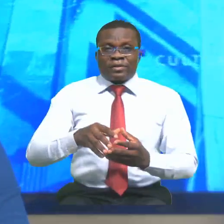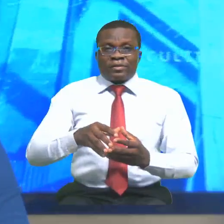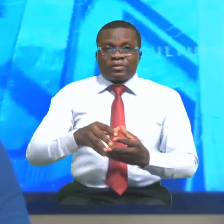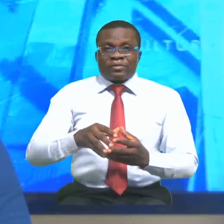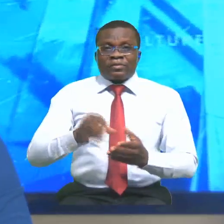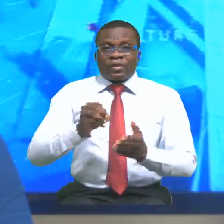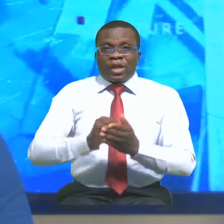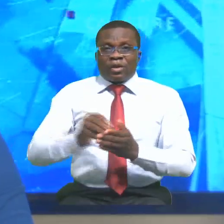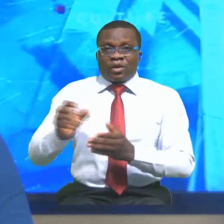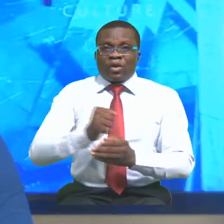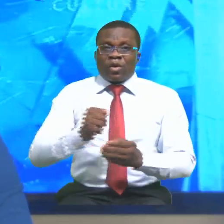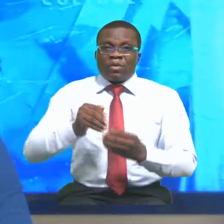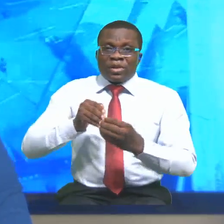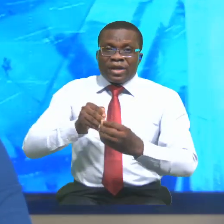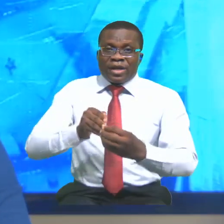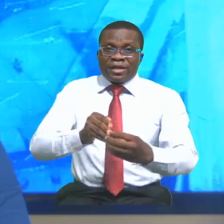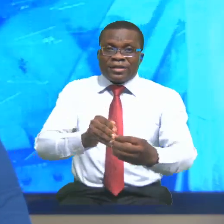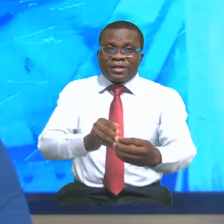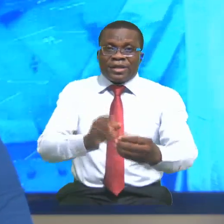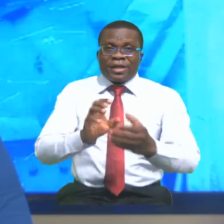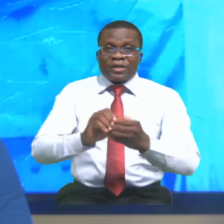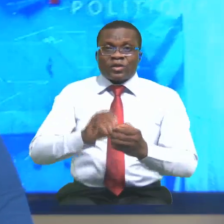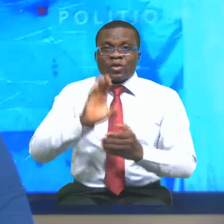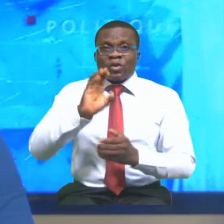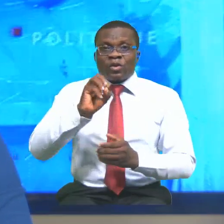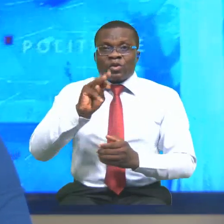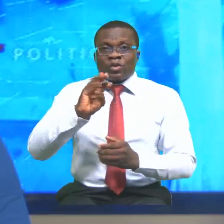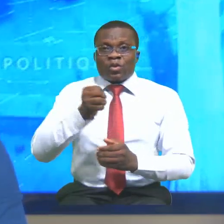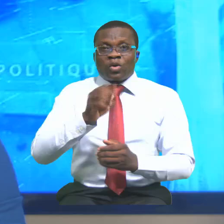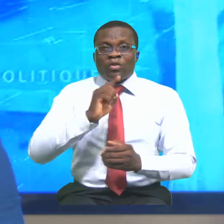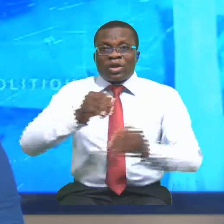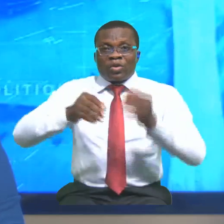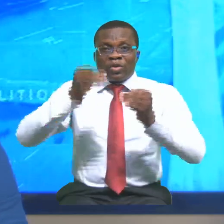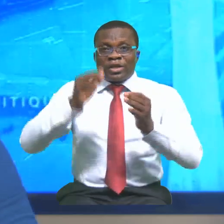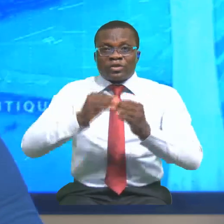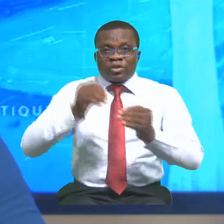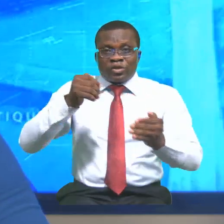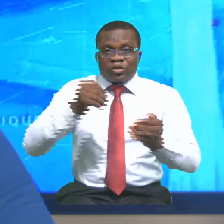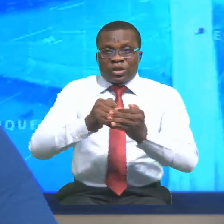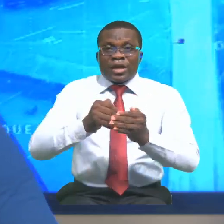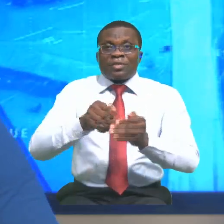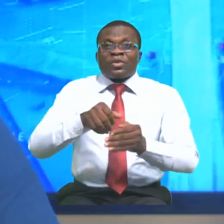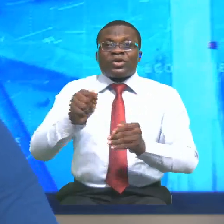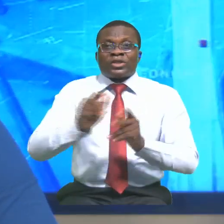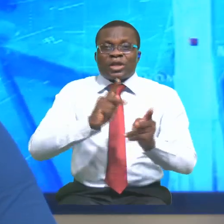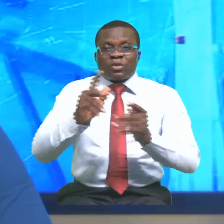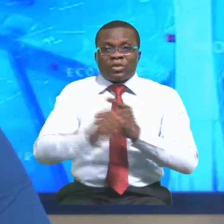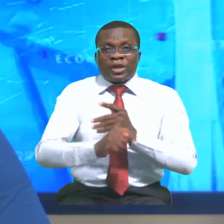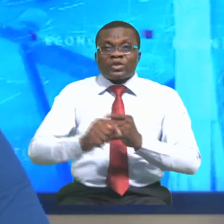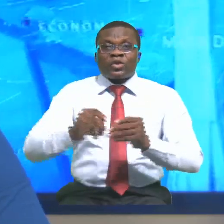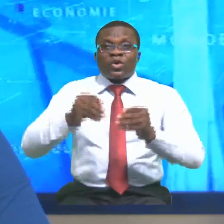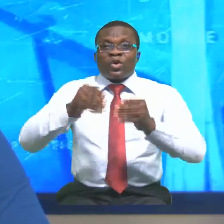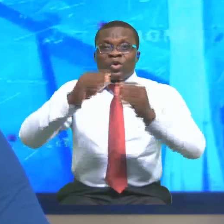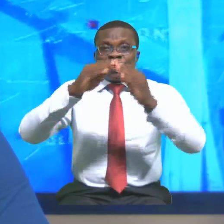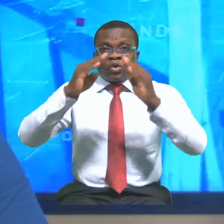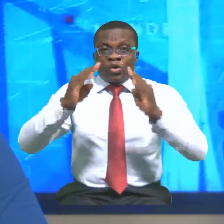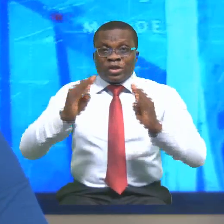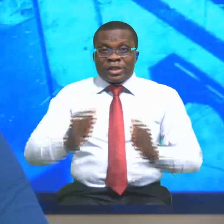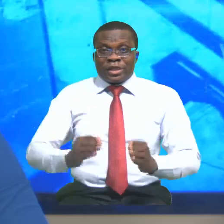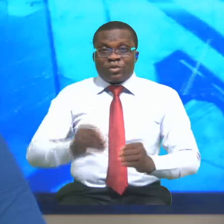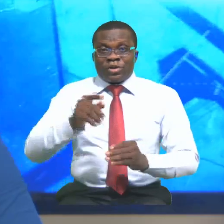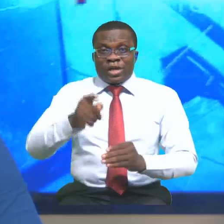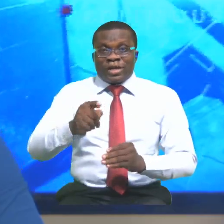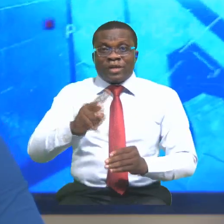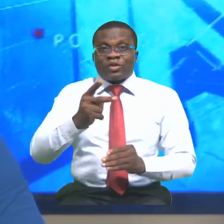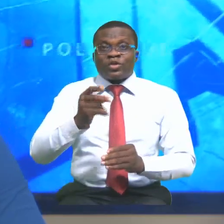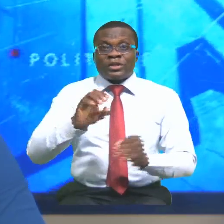On prend à présent la direction de Comé où la justice se rapproche des justiciables. Le tribunal de première instance de deuxième